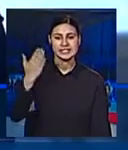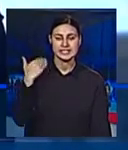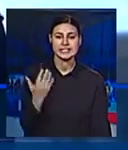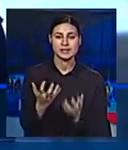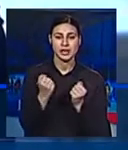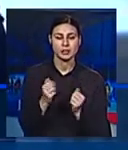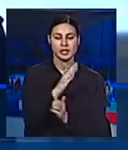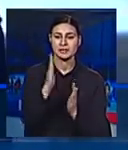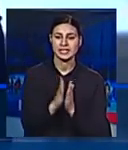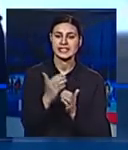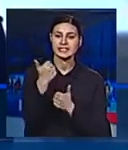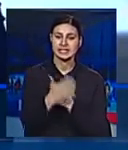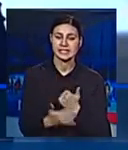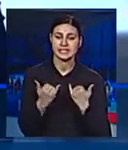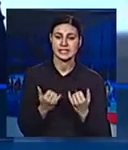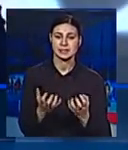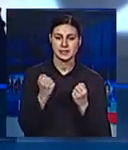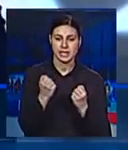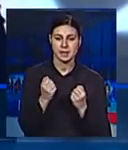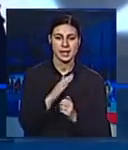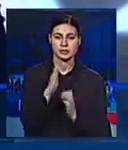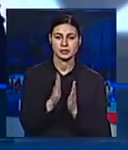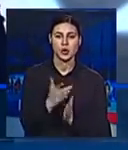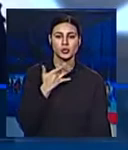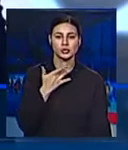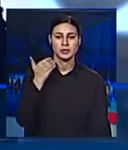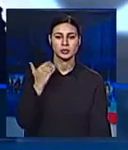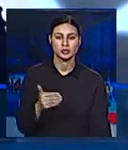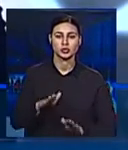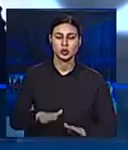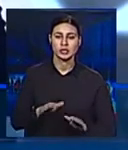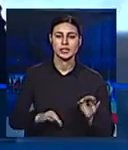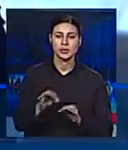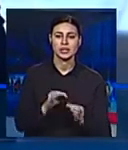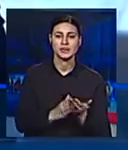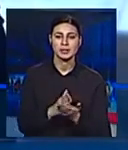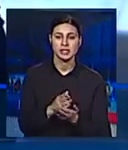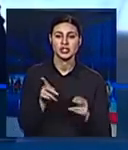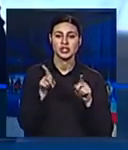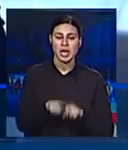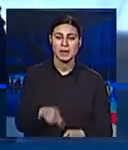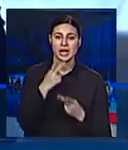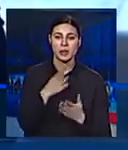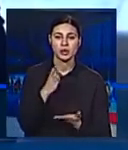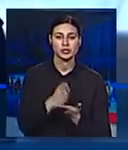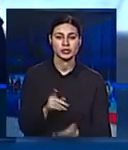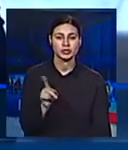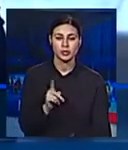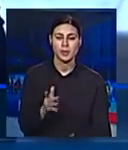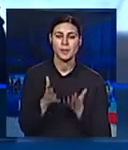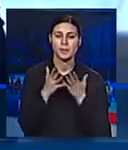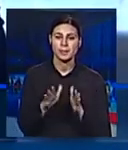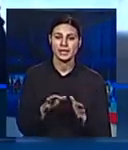მიიღებოდა თლიანად ცენტრალიზებულად, დღეს მიიღება თითქმის თლიანად მუნიციპალურ დონეზე, მუნიციპალურ პროექტებთან მიმართებაში. ქვეყანაში. ამან გამოაჩინა ის, რომ გაცილებით